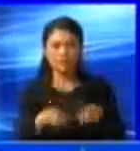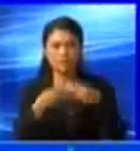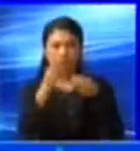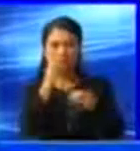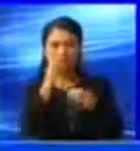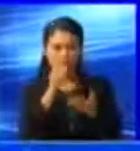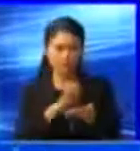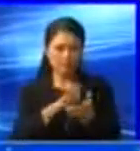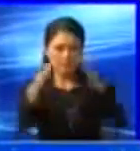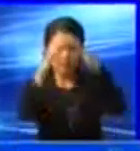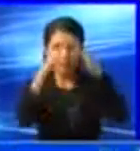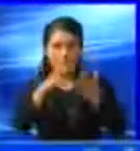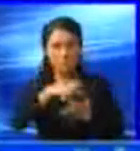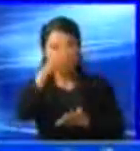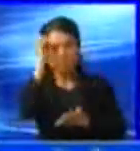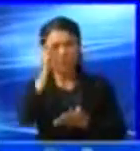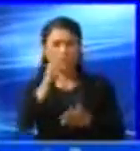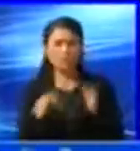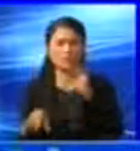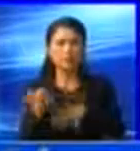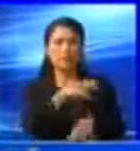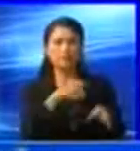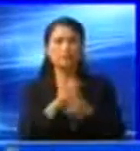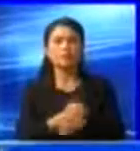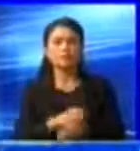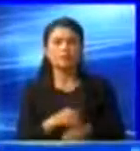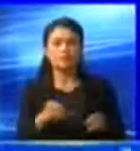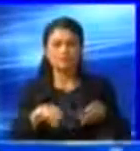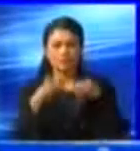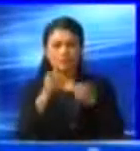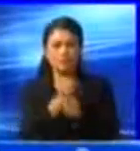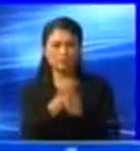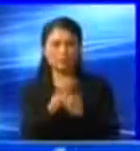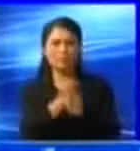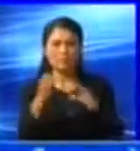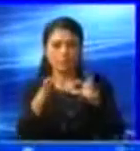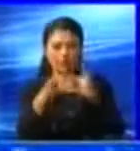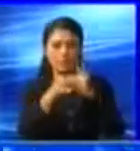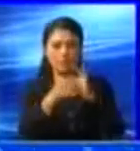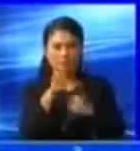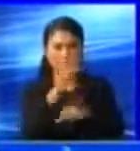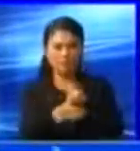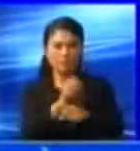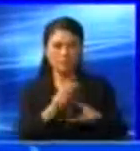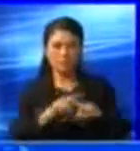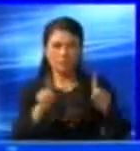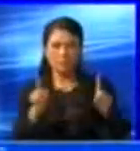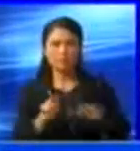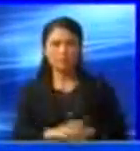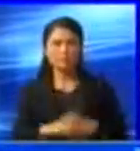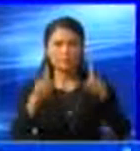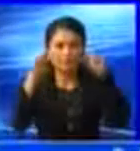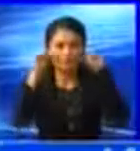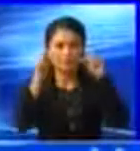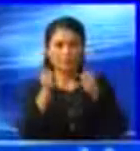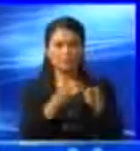សាលារៀនកម្មវិធីផ្តល់ស្បៀងពលកម្មនិងកម្មវិធីសាច់ប្រាក់ពលកម្មដែលបានសហការជាមួយនឹងក្រសួងនានាឯកឧត្តមឧបនាយករដ្